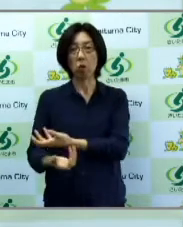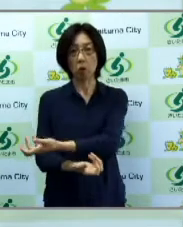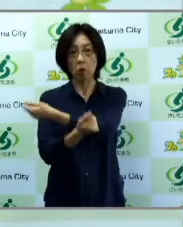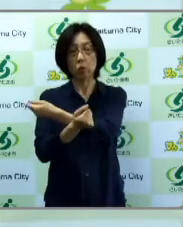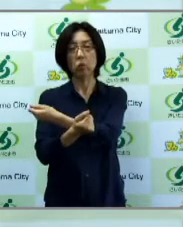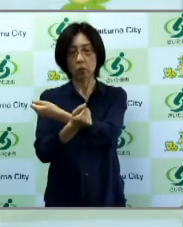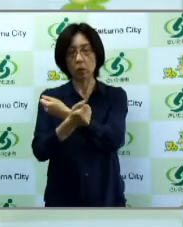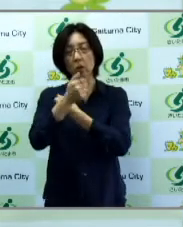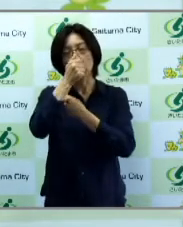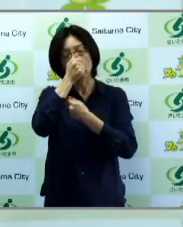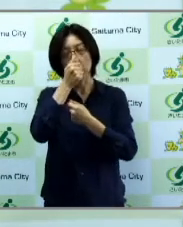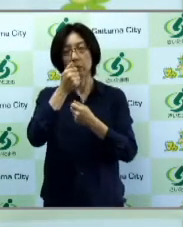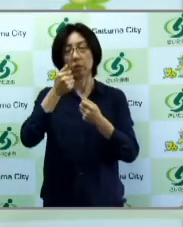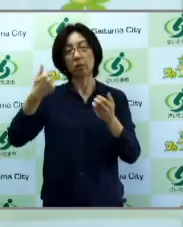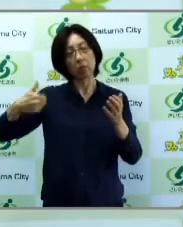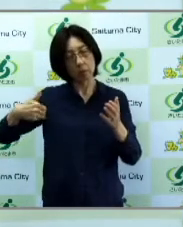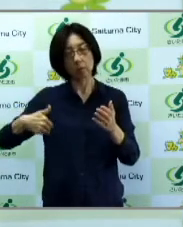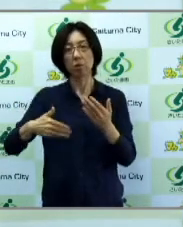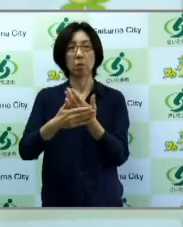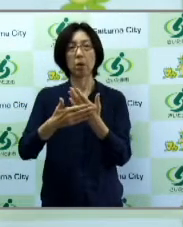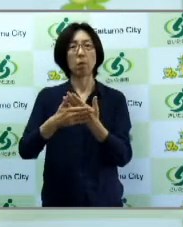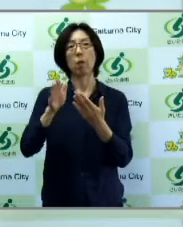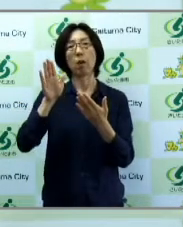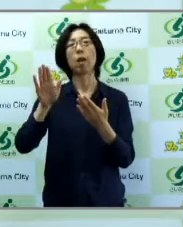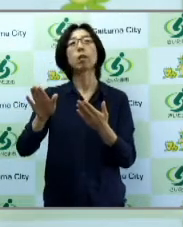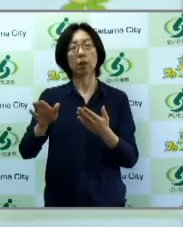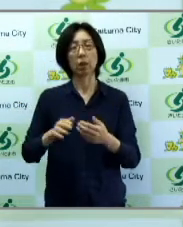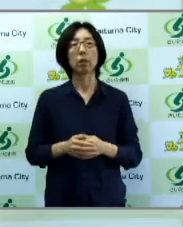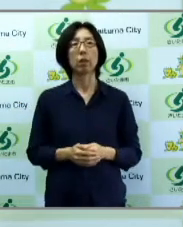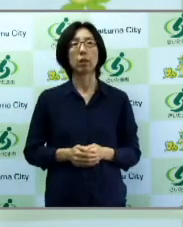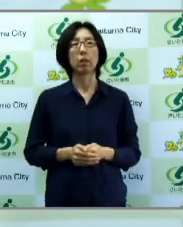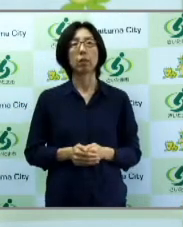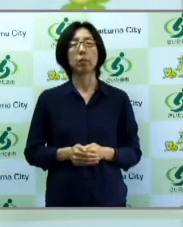ないという部分も傾向として出てき